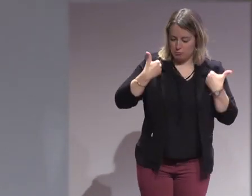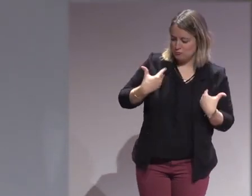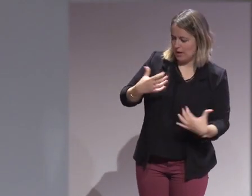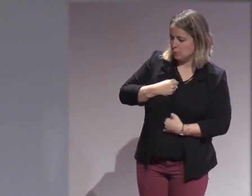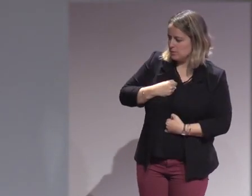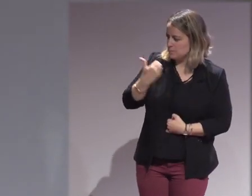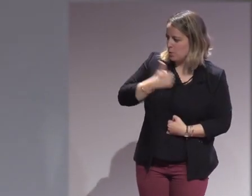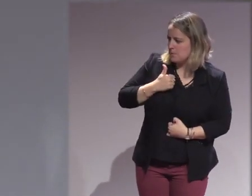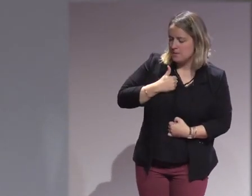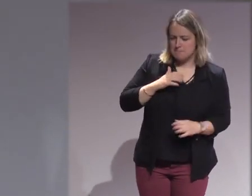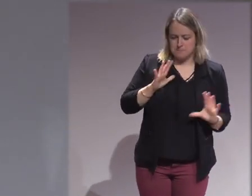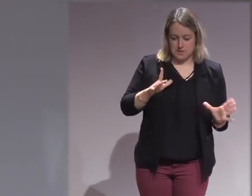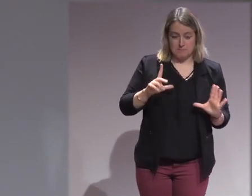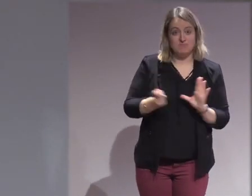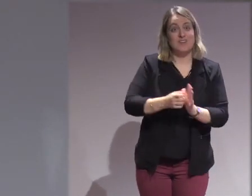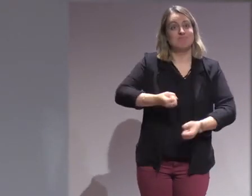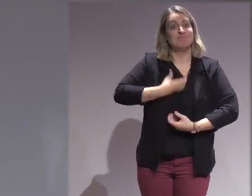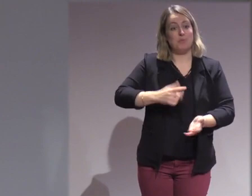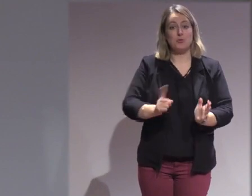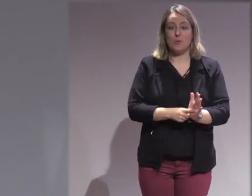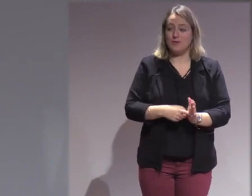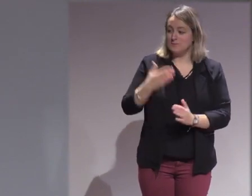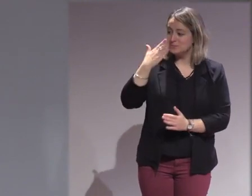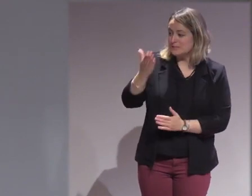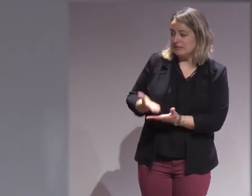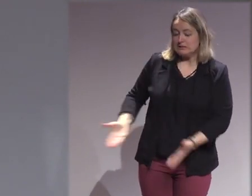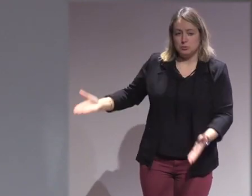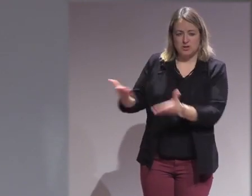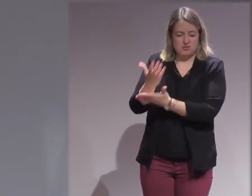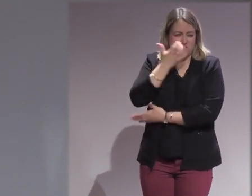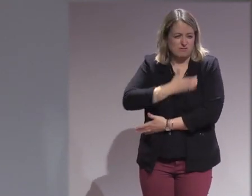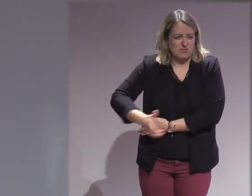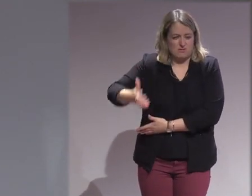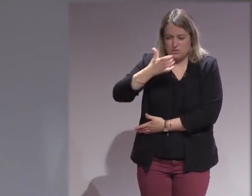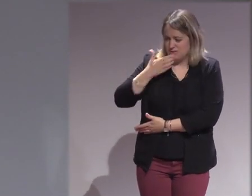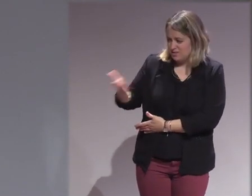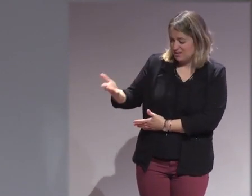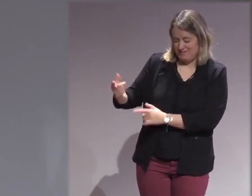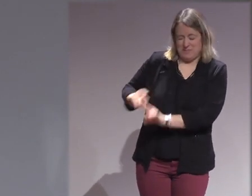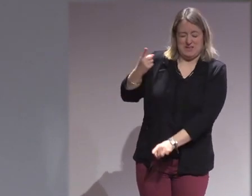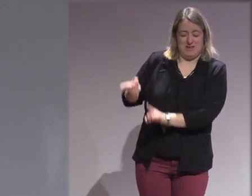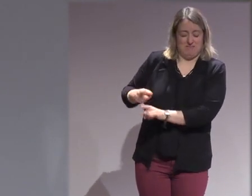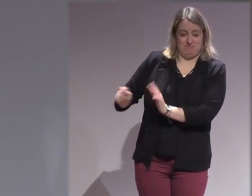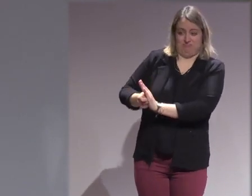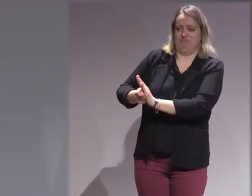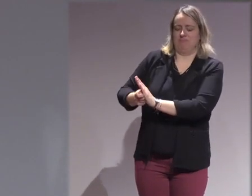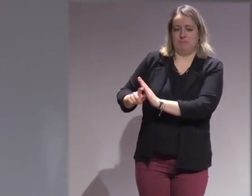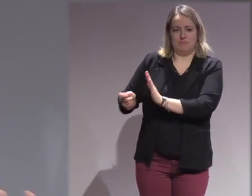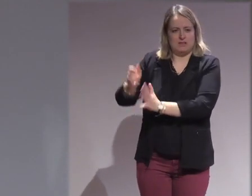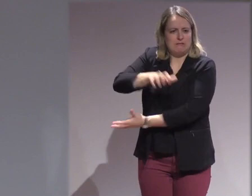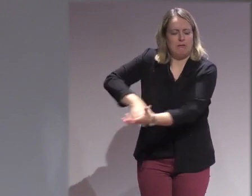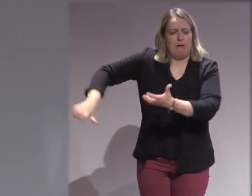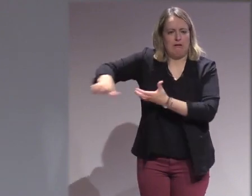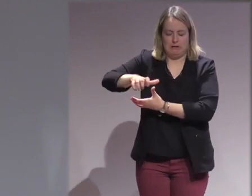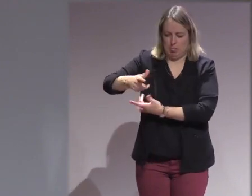quand en fait, notre moment de prise de parole dans l'espace public, c'est un moment qui est très spécifique et qui est celui du scandale,